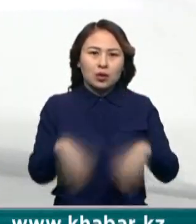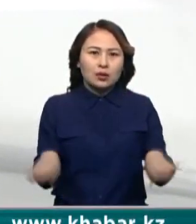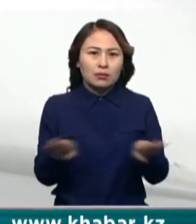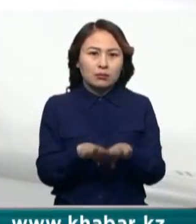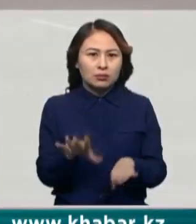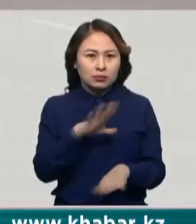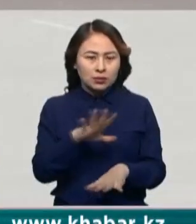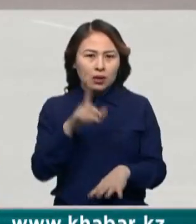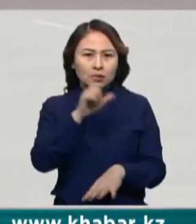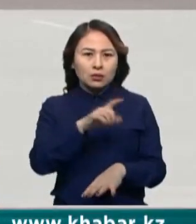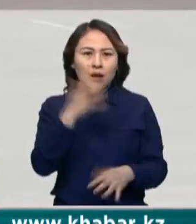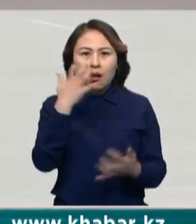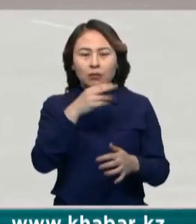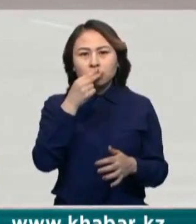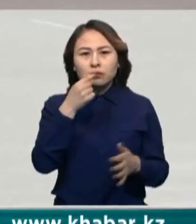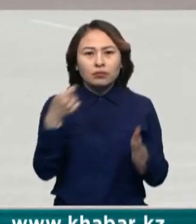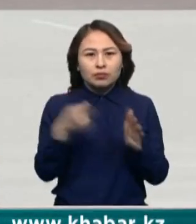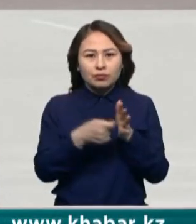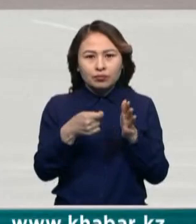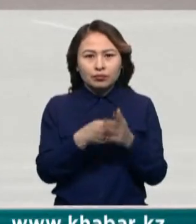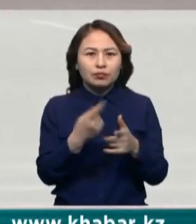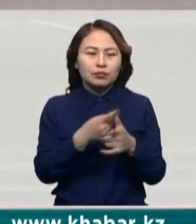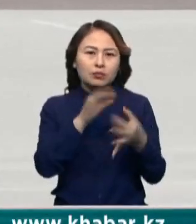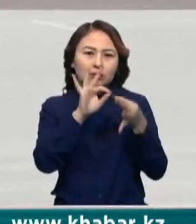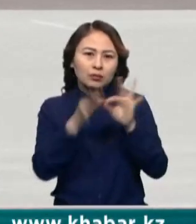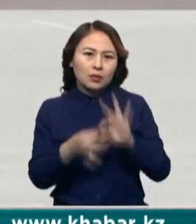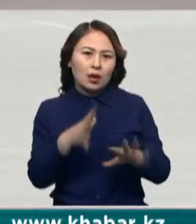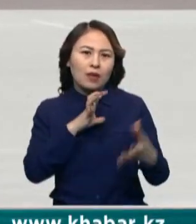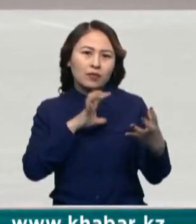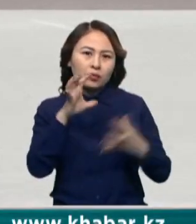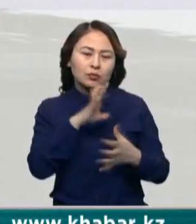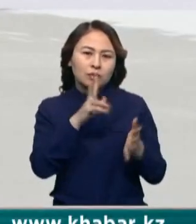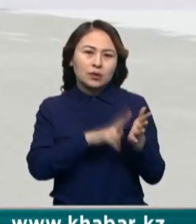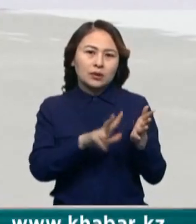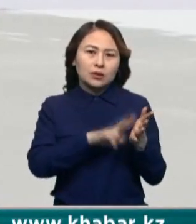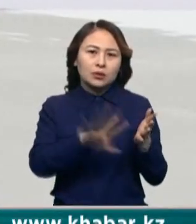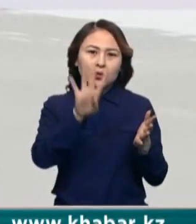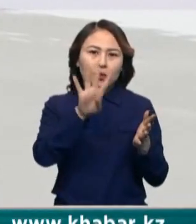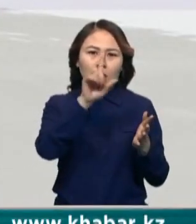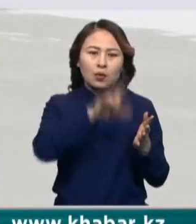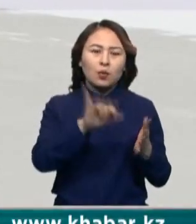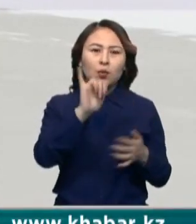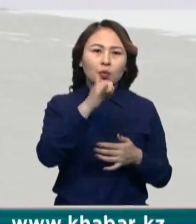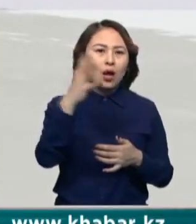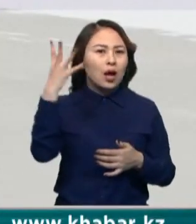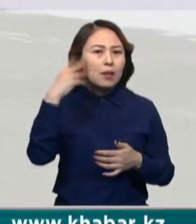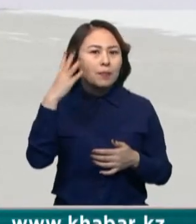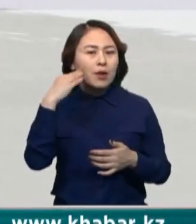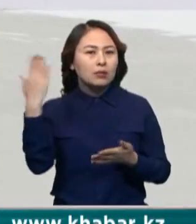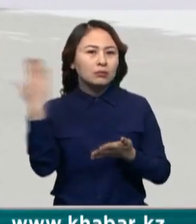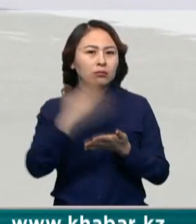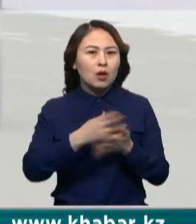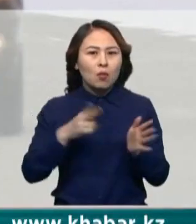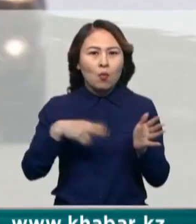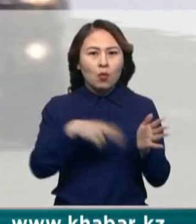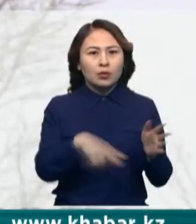жабылған. Жолаушыларға ыстық тамақ беріліп, қауіпсіздік шаралары түсіндірілді. Кейін автобуста болған 84 адам Орал Алматы бағытындағы